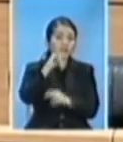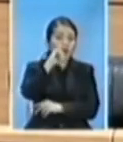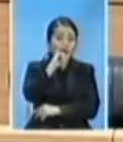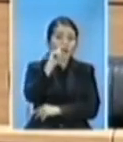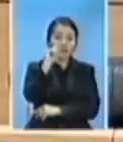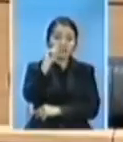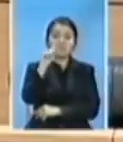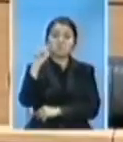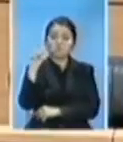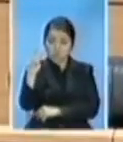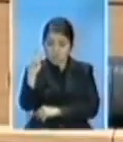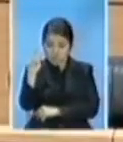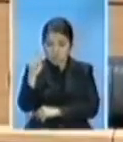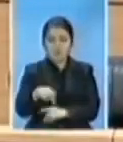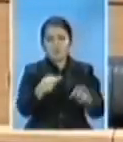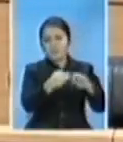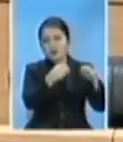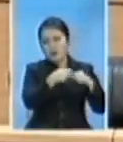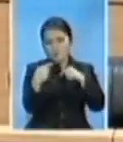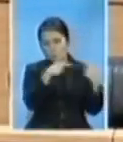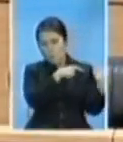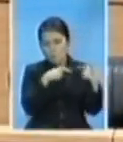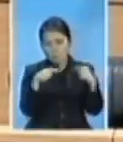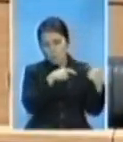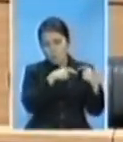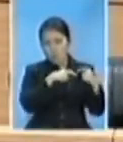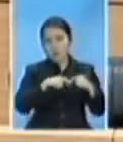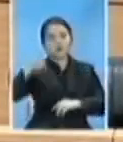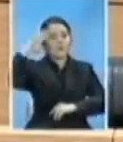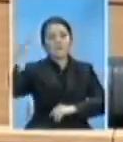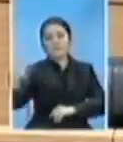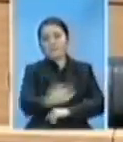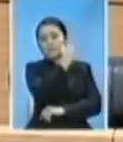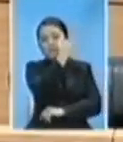และเป็นจุดหนึ่งของความขัดแย้งจนก่อให้เกิดการรัฐประหาร